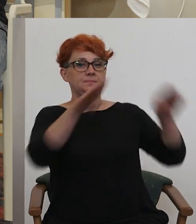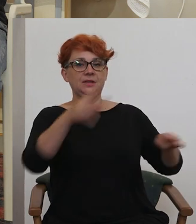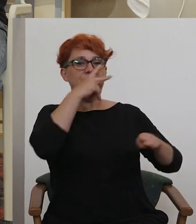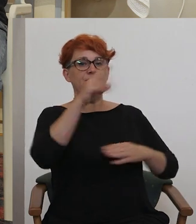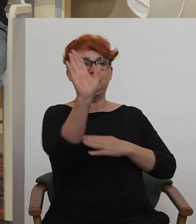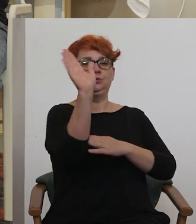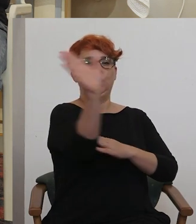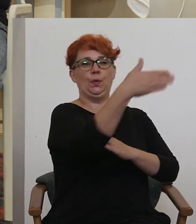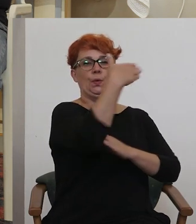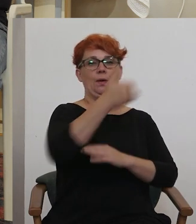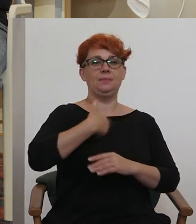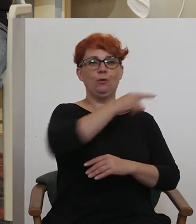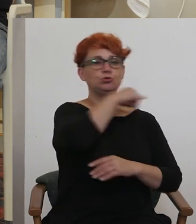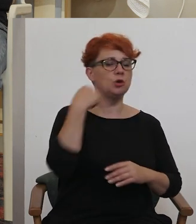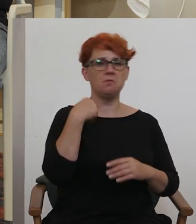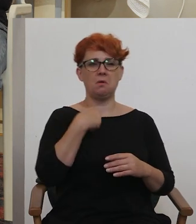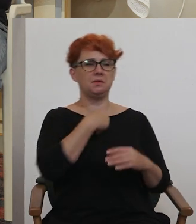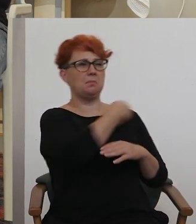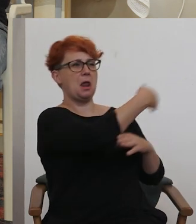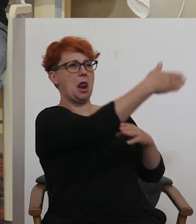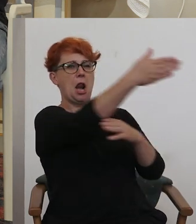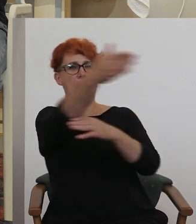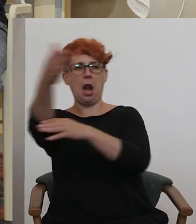biało-czerwone sztandary. A dlaczego aż tyle?